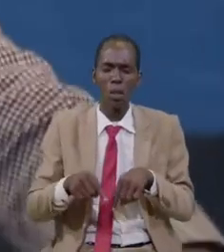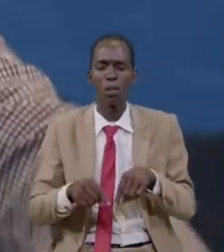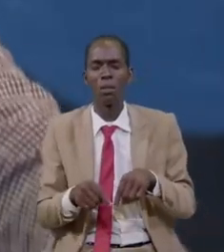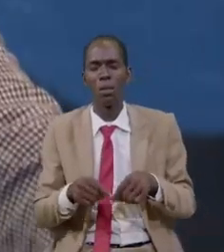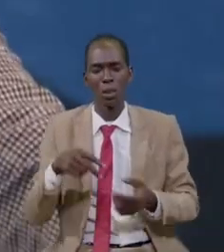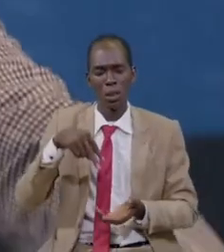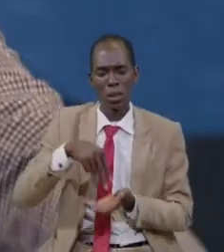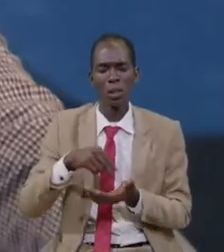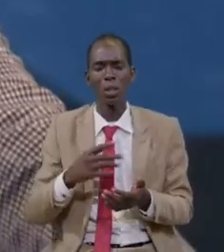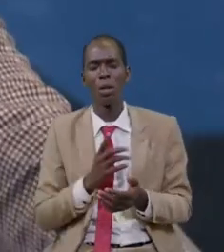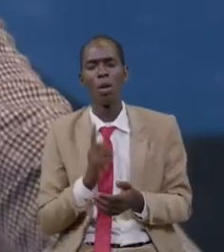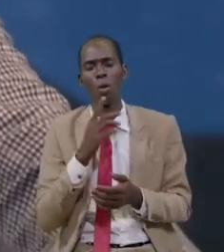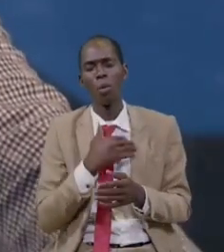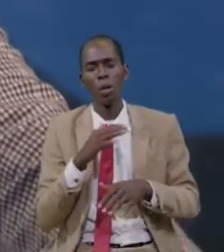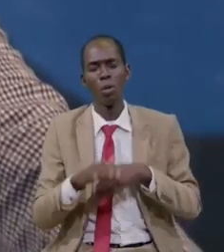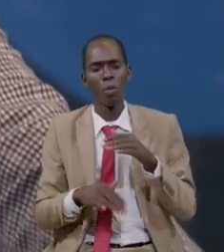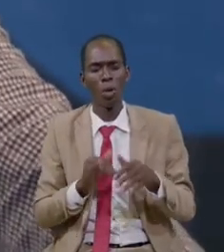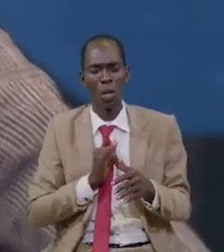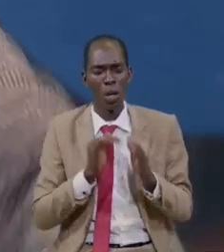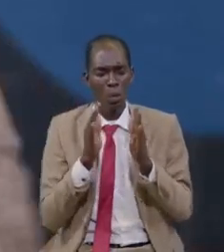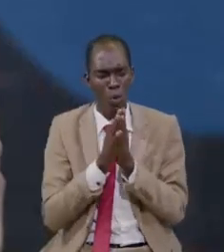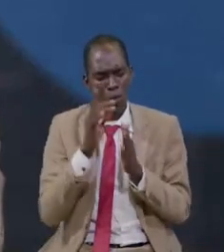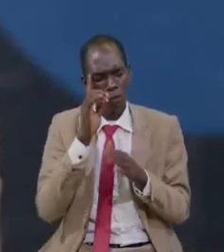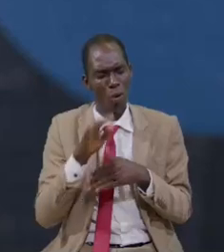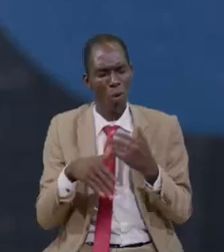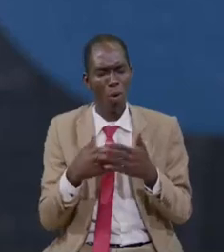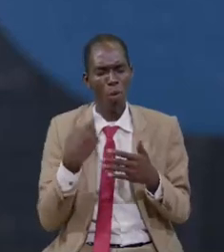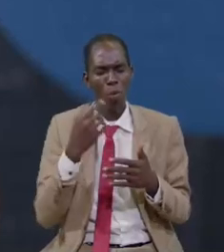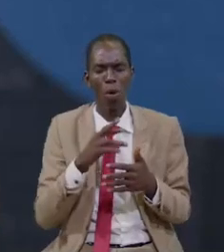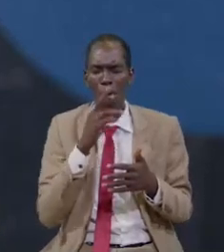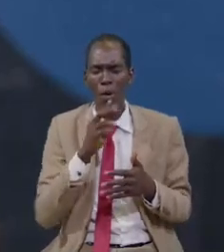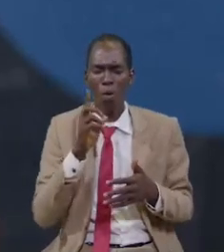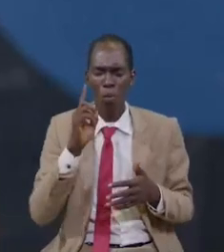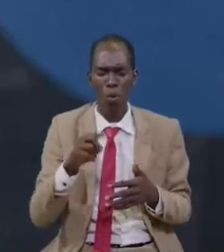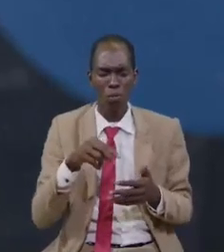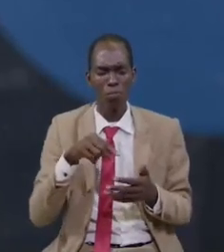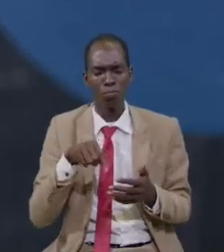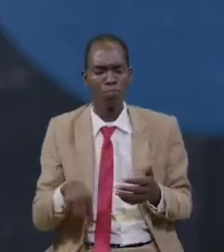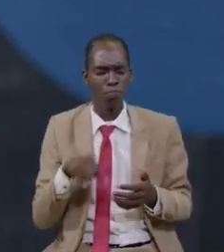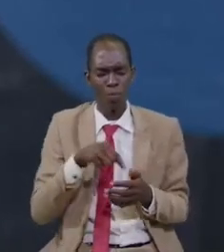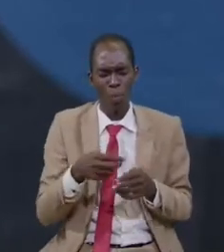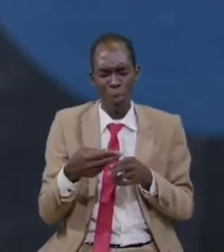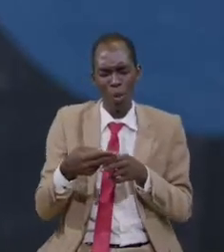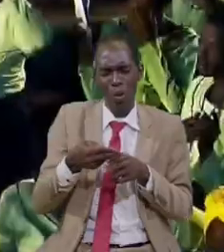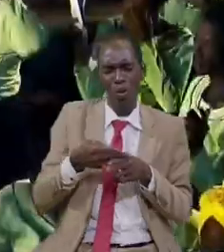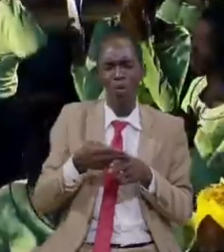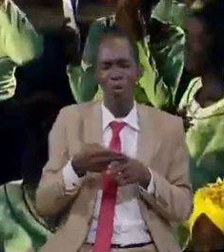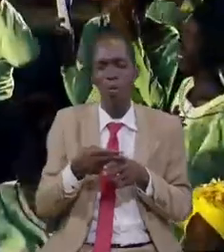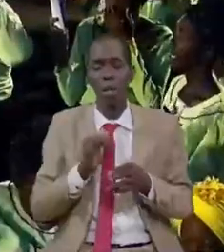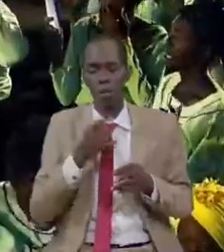marchez. Je prie pour ceux qui ont un pied plus court que l'autre. Que le pied court pousse au nom